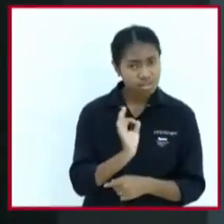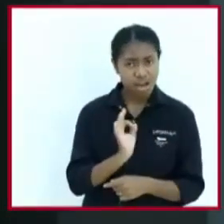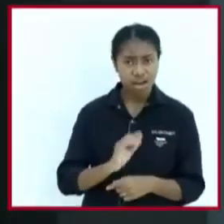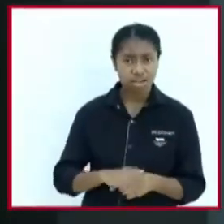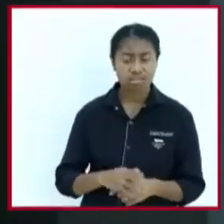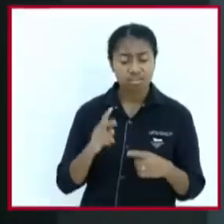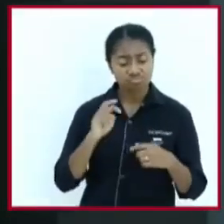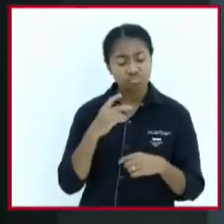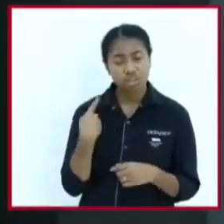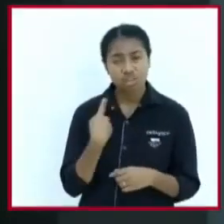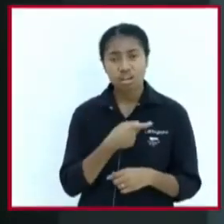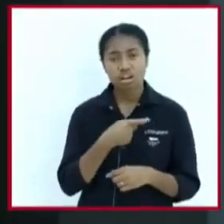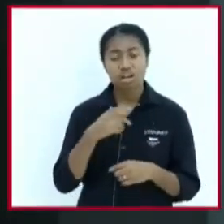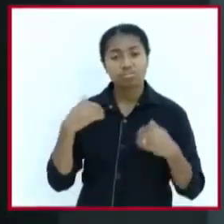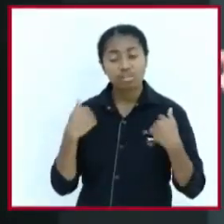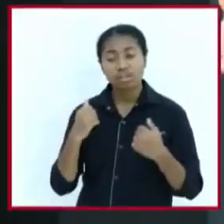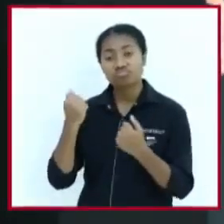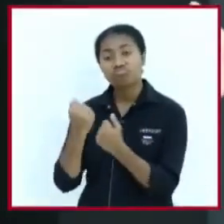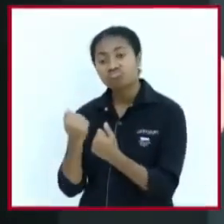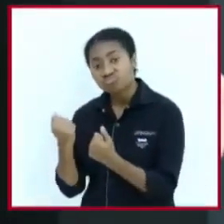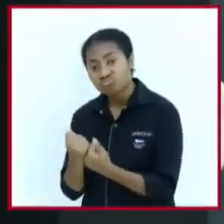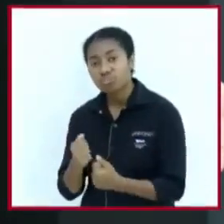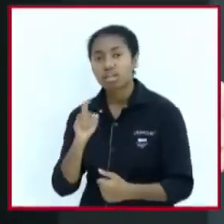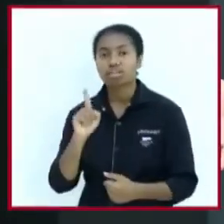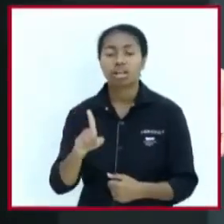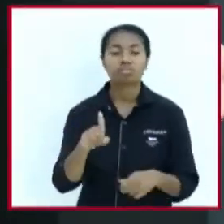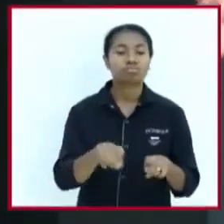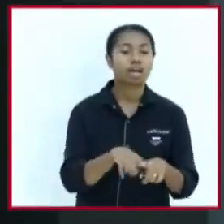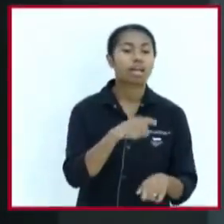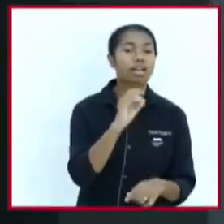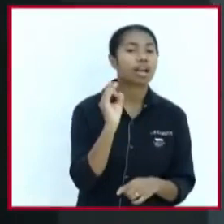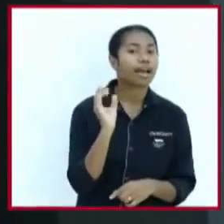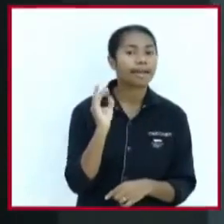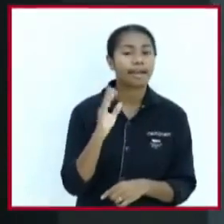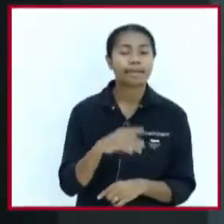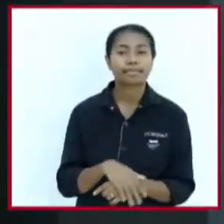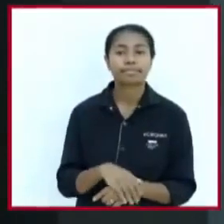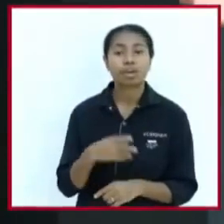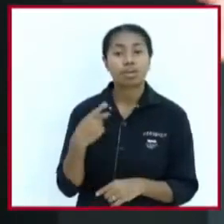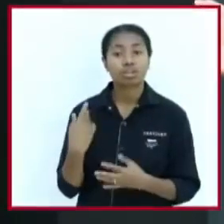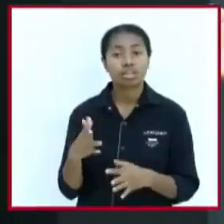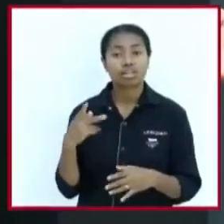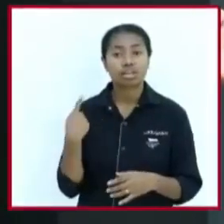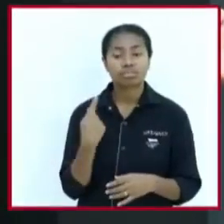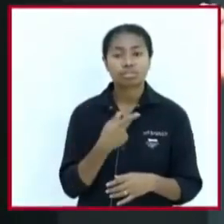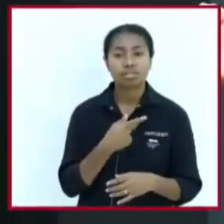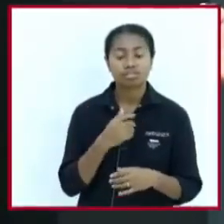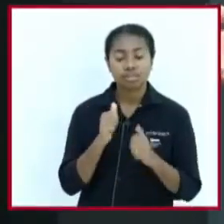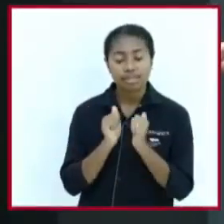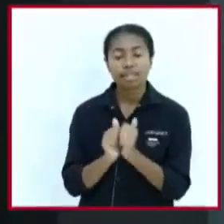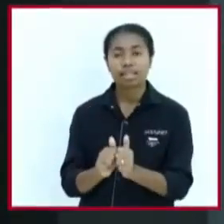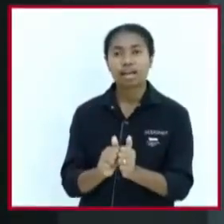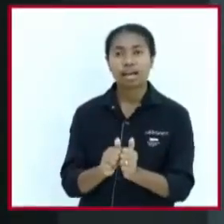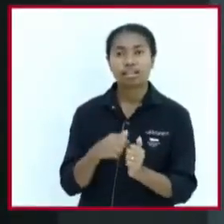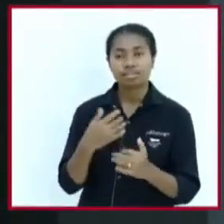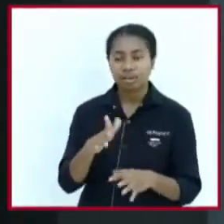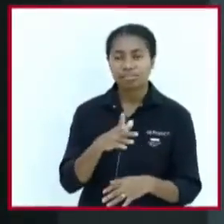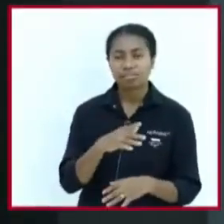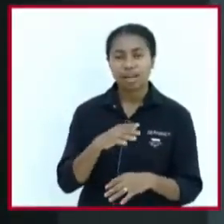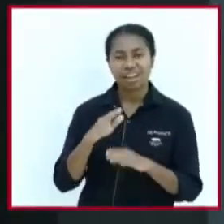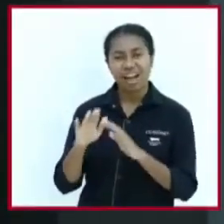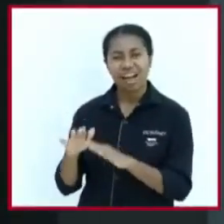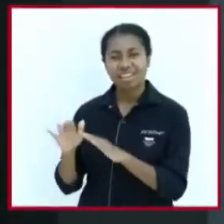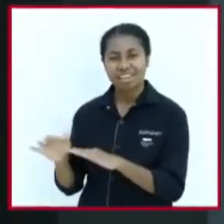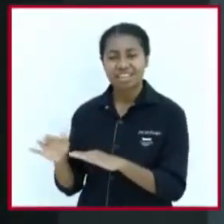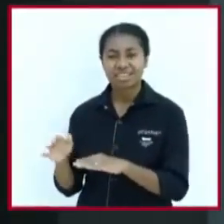saling mendorong satu sama lain kalau kita lakukan semua itu kita pasti akan setia sampai akhir menangkan